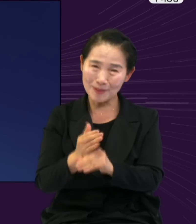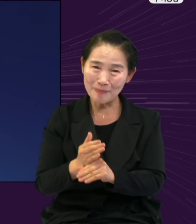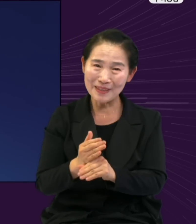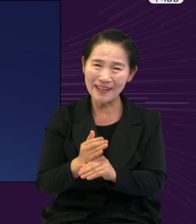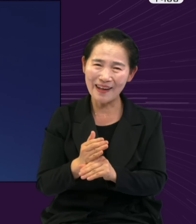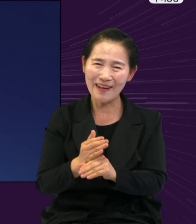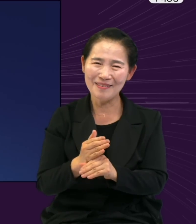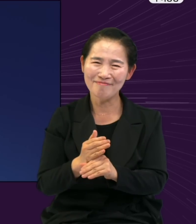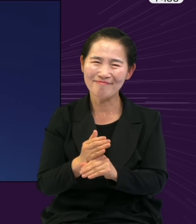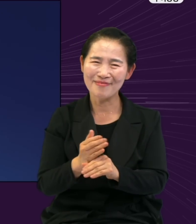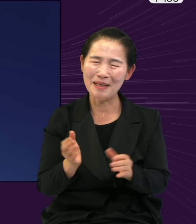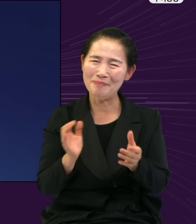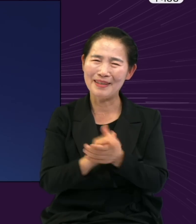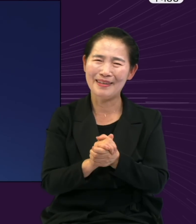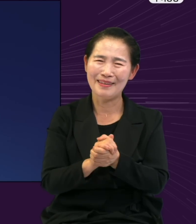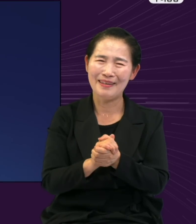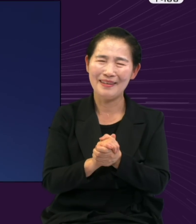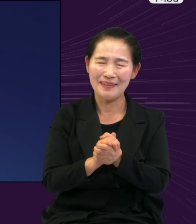사랑하는 주님,